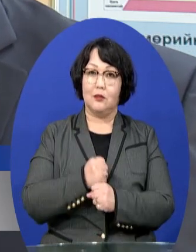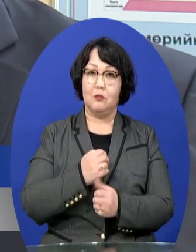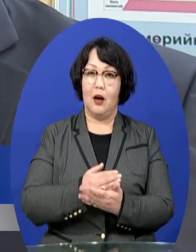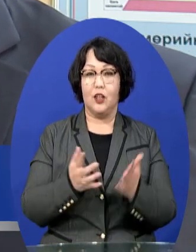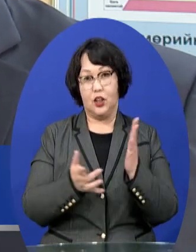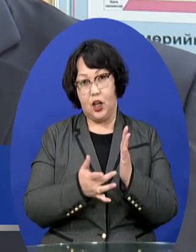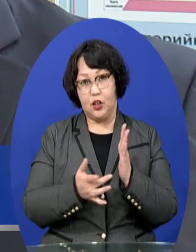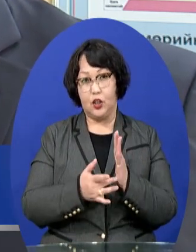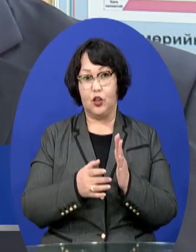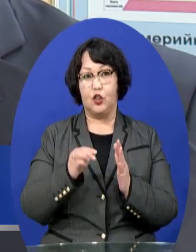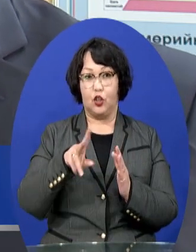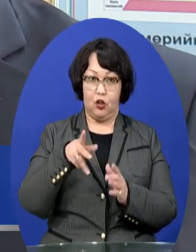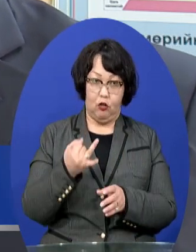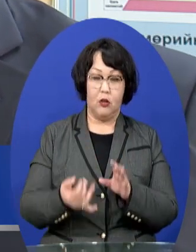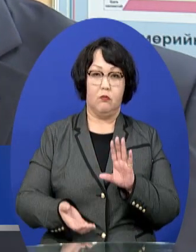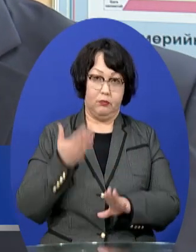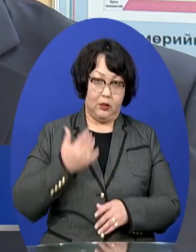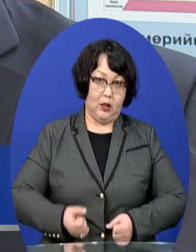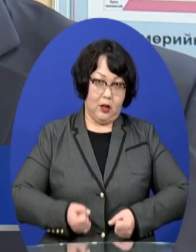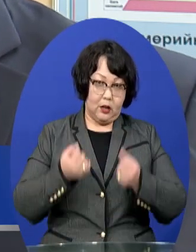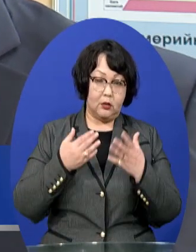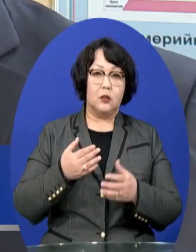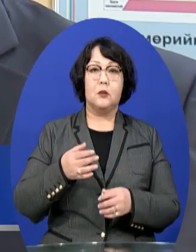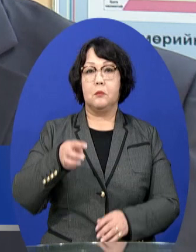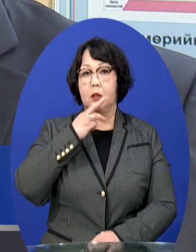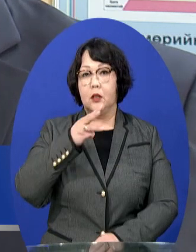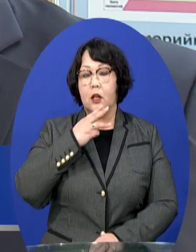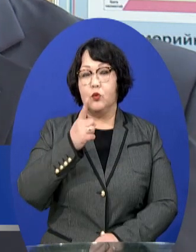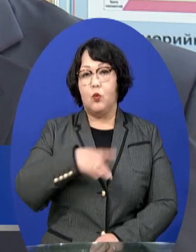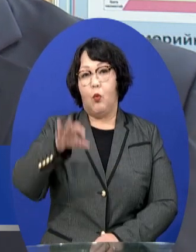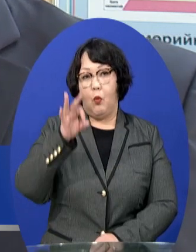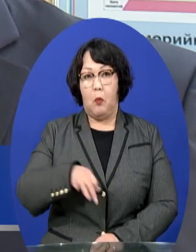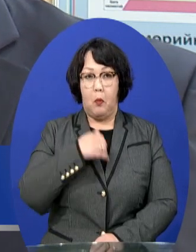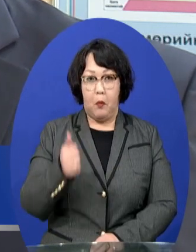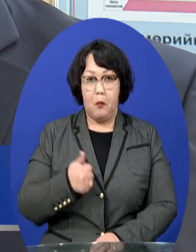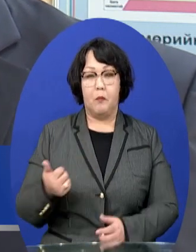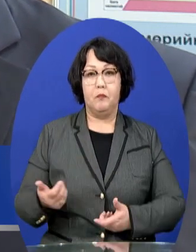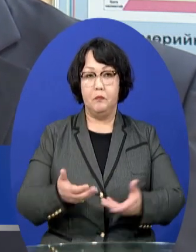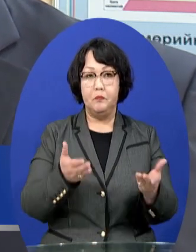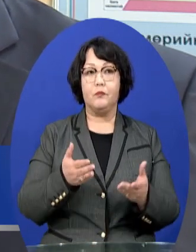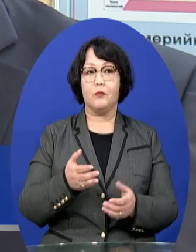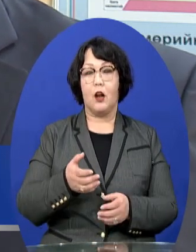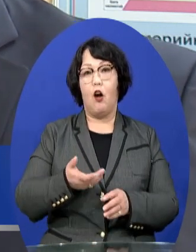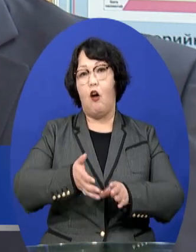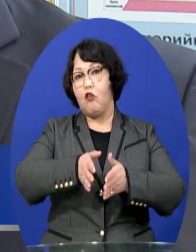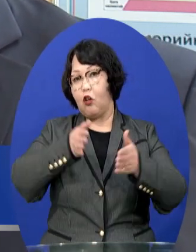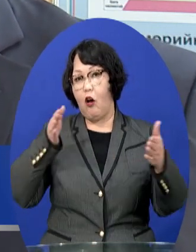Технологийн төвчл гарна. Хэрэглэгчд бол мэдээллээр бүрэн хангагдана. Хэрэглэгчдийн мэдээллийг бол алсын зайнаас авдаг ийм технологи